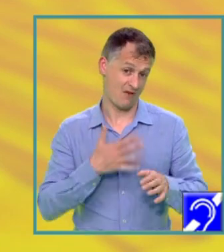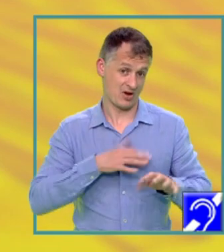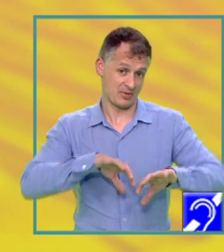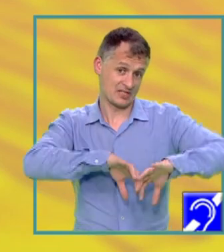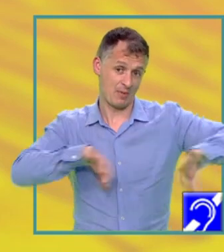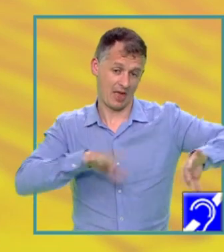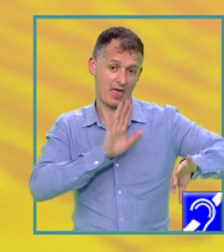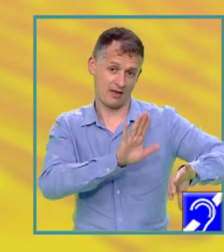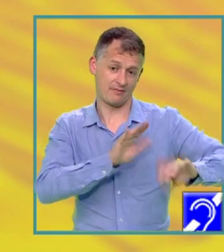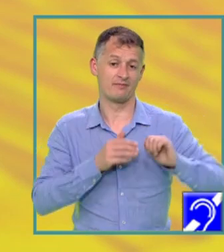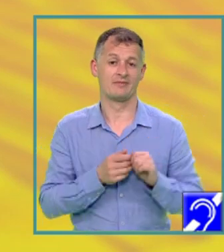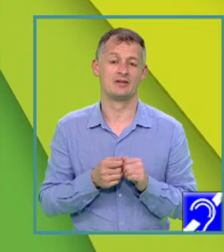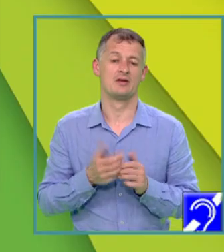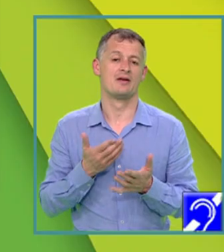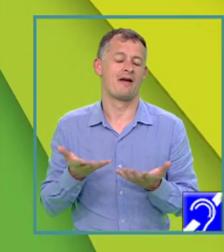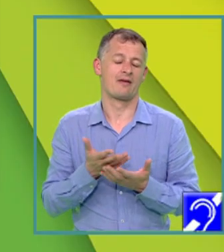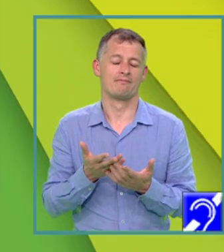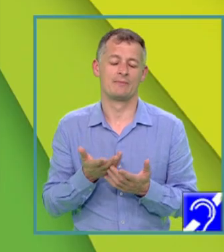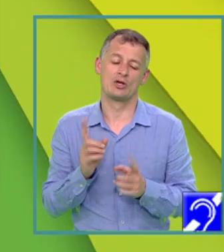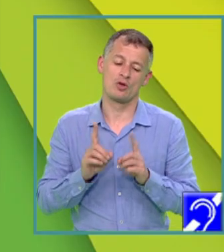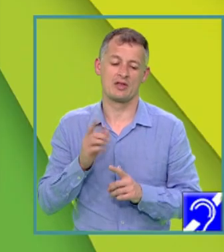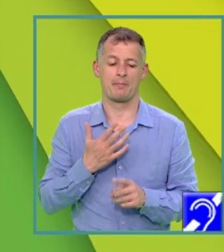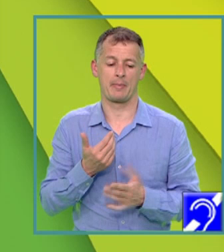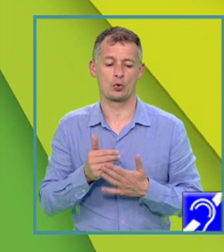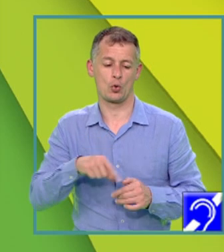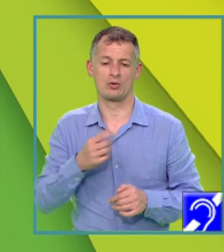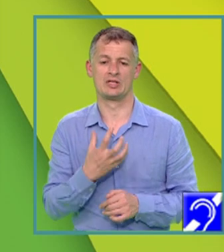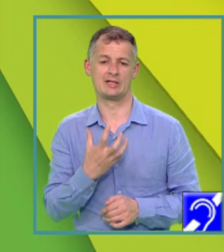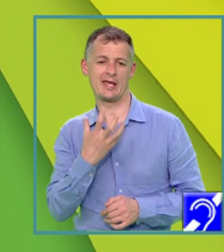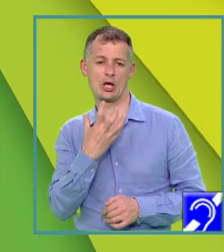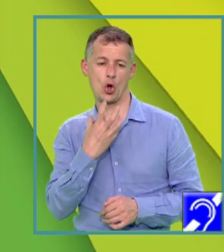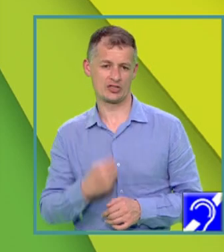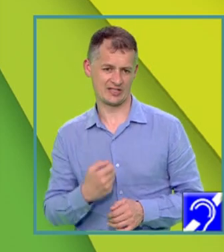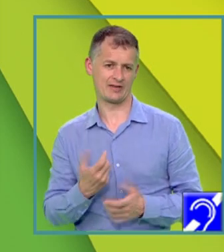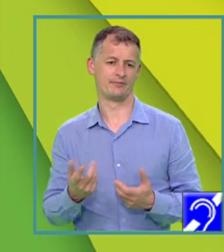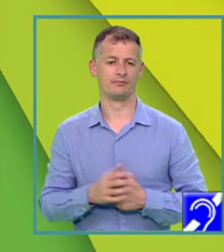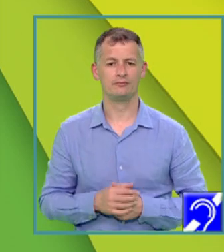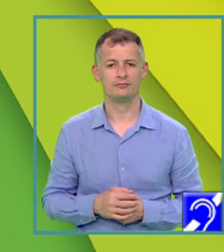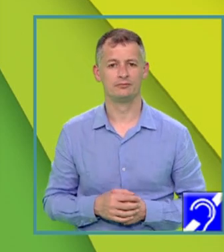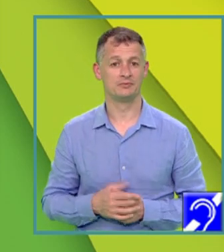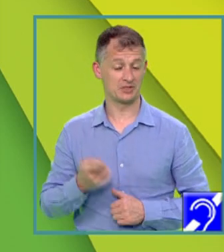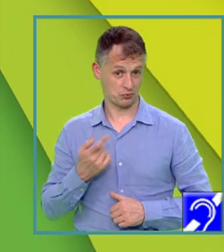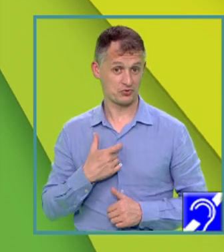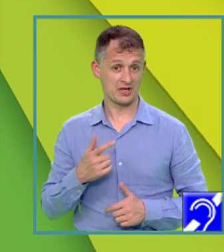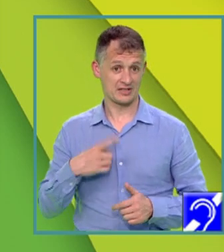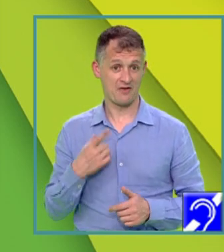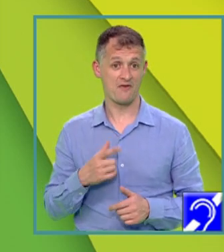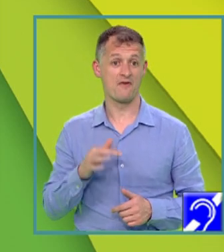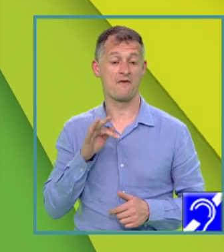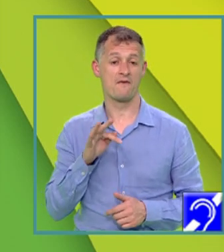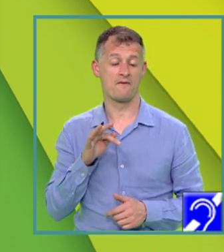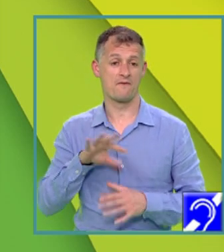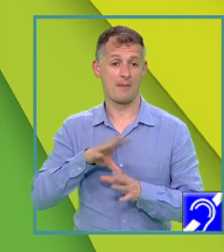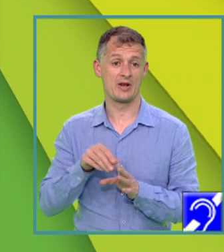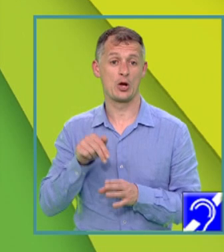măsură ni se par constrângătoare. Și atunci putem să identificăm familia nucleară. Este o familie formată